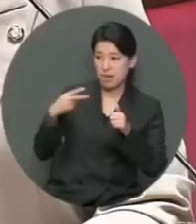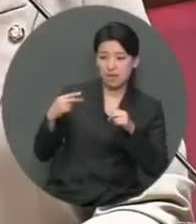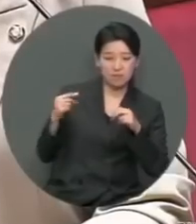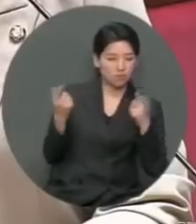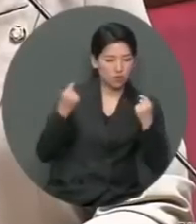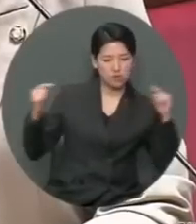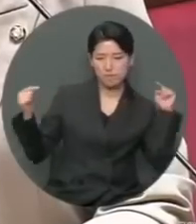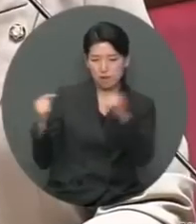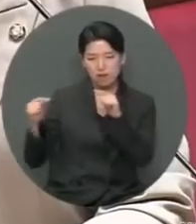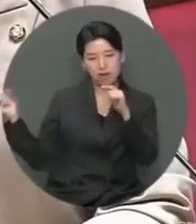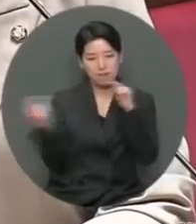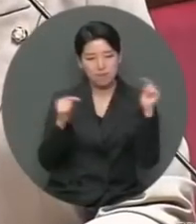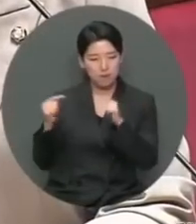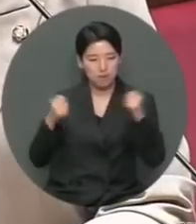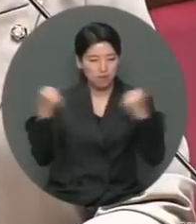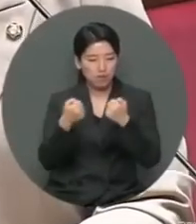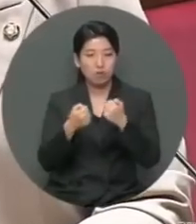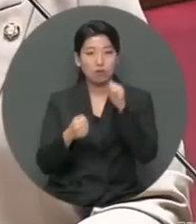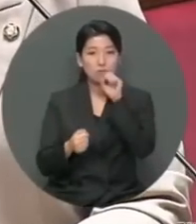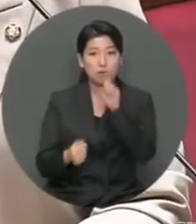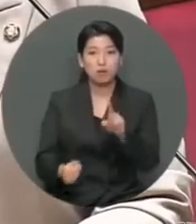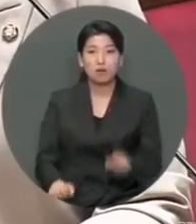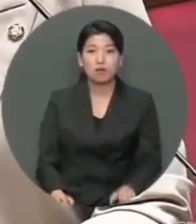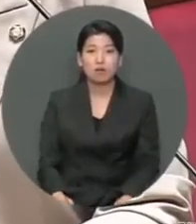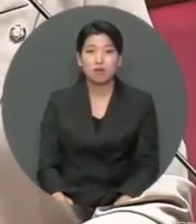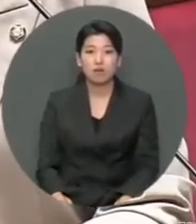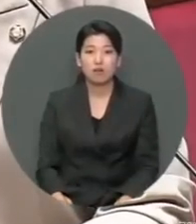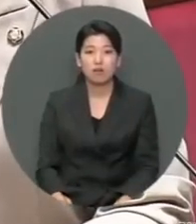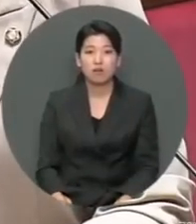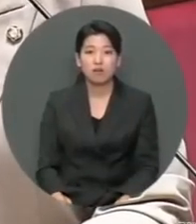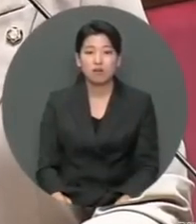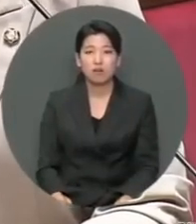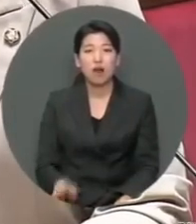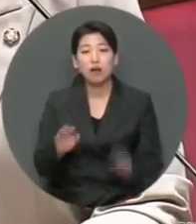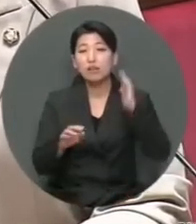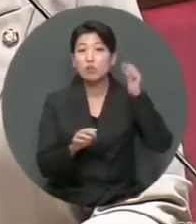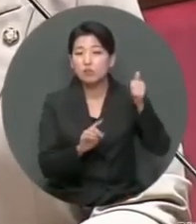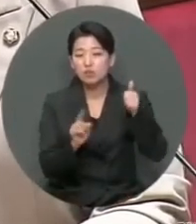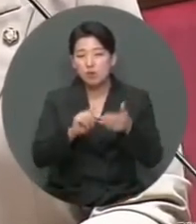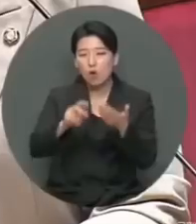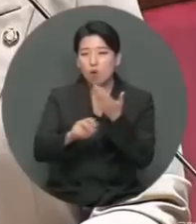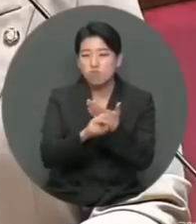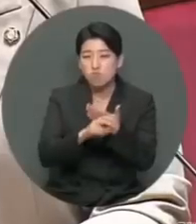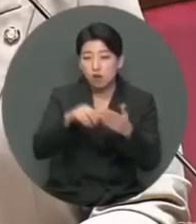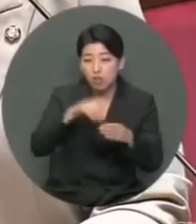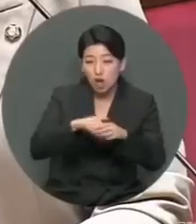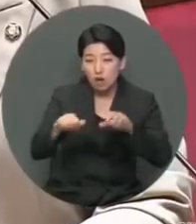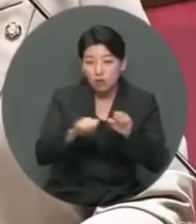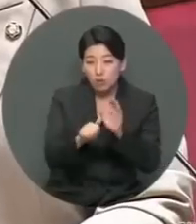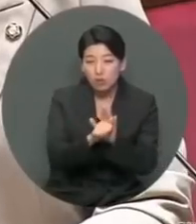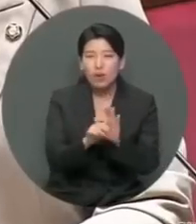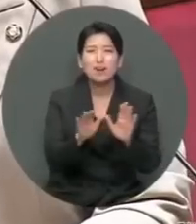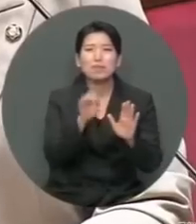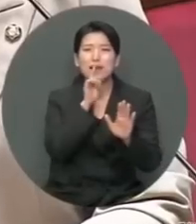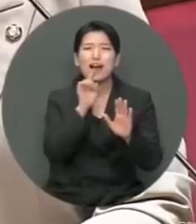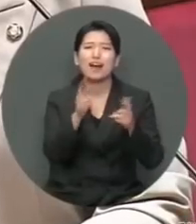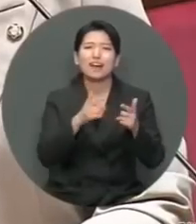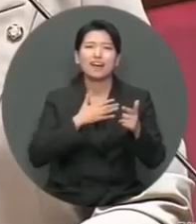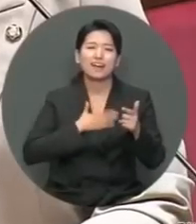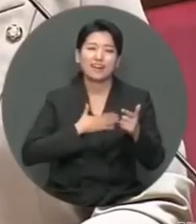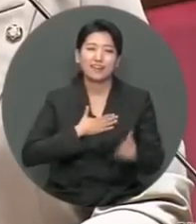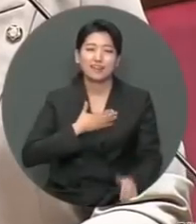저는 대통령께서 불법적으로 뭐 선거운동해라 이런 취지는 아니었을 거라고 생각합니다. 당연히.